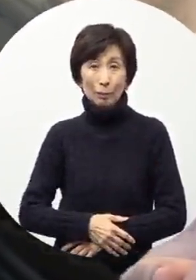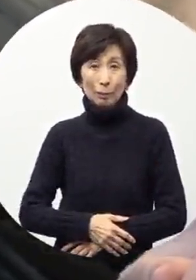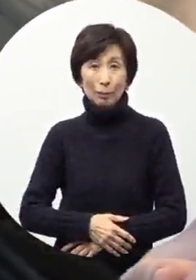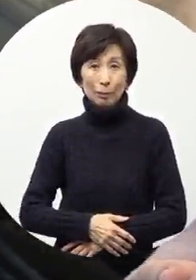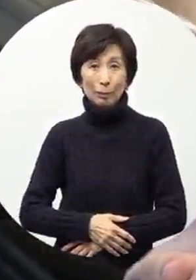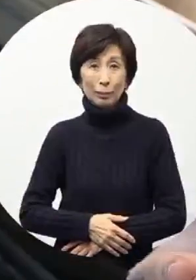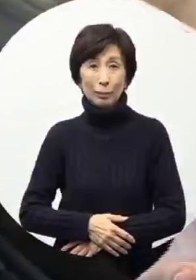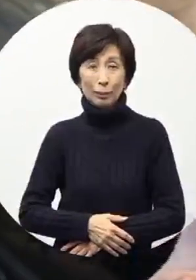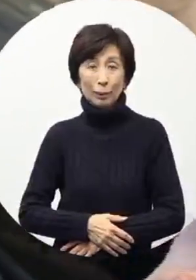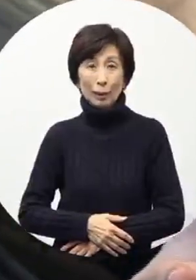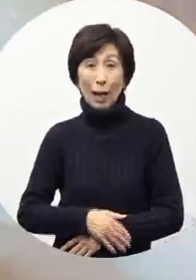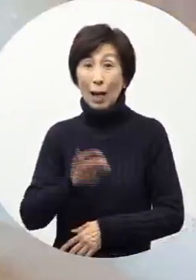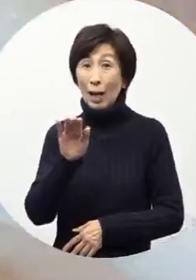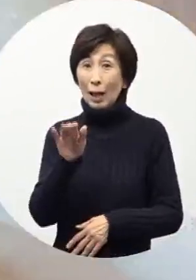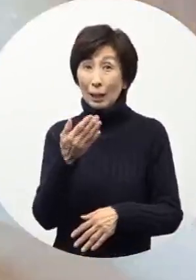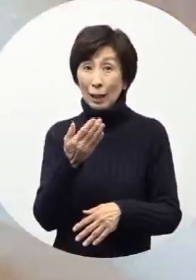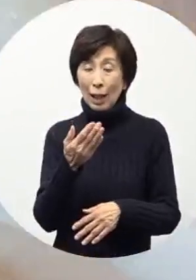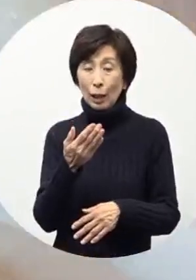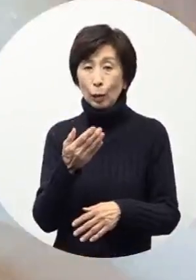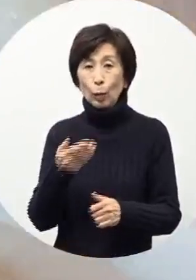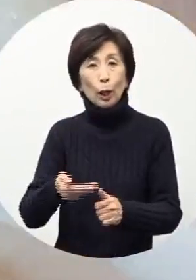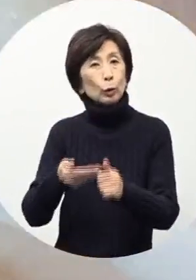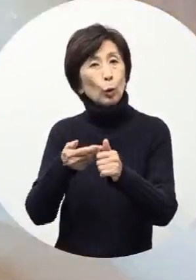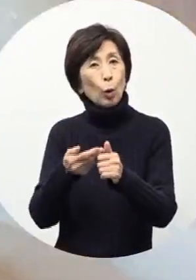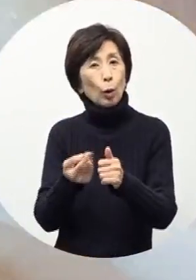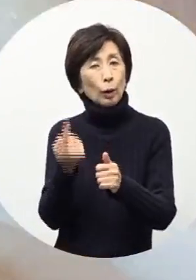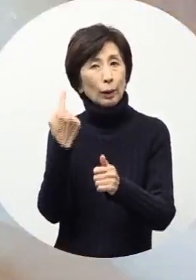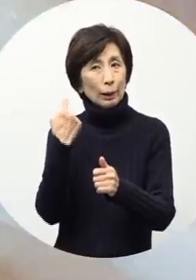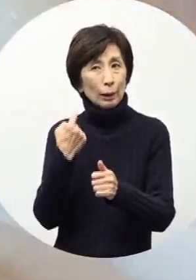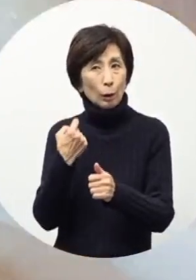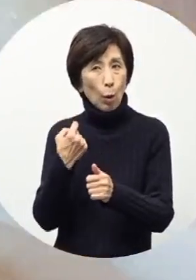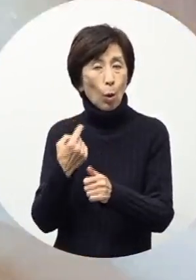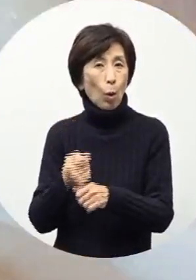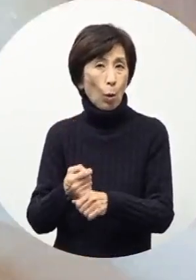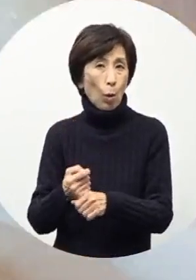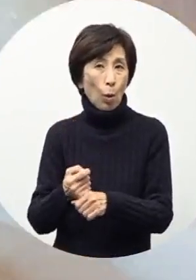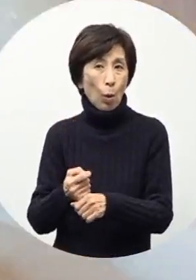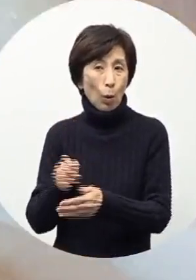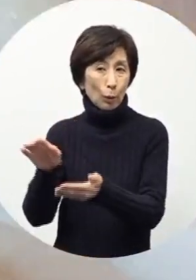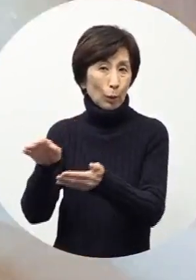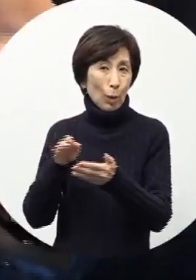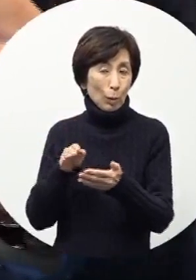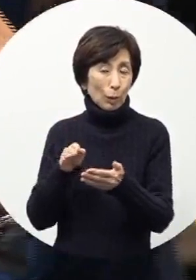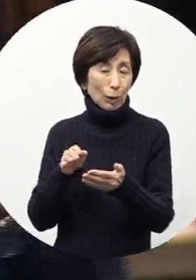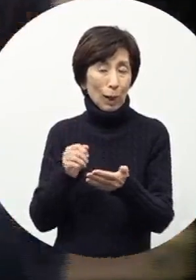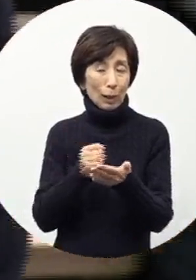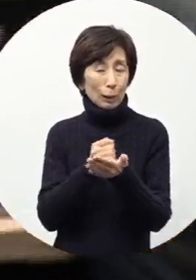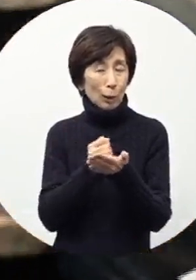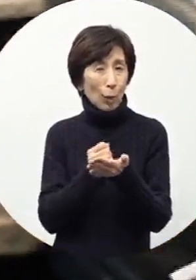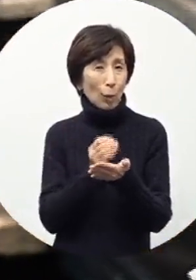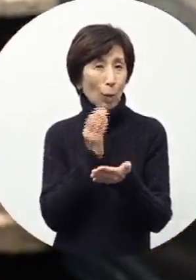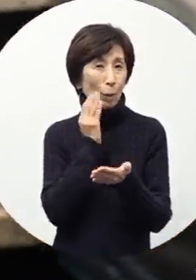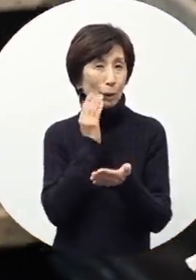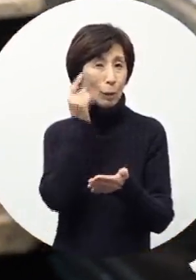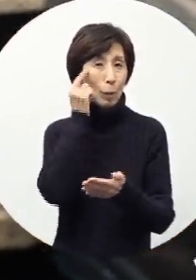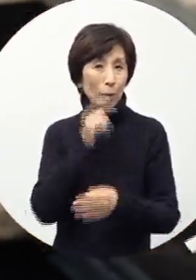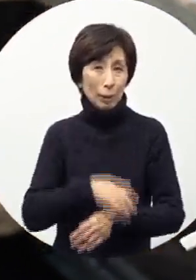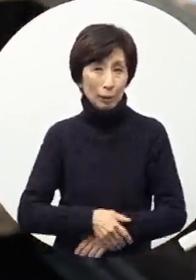タイは今日は養殖ですけど、昨日の朝締めたやつだからちょうど身が締まって、